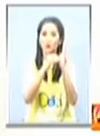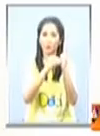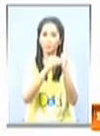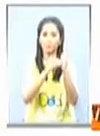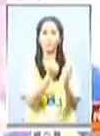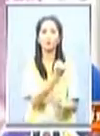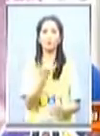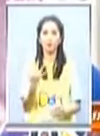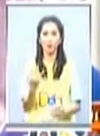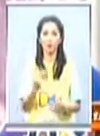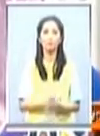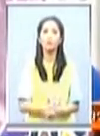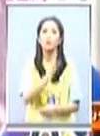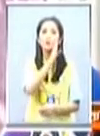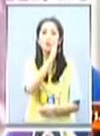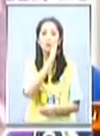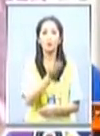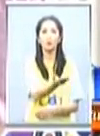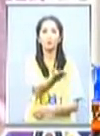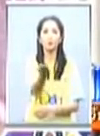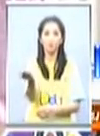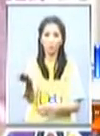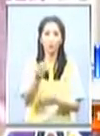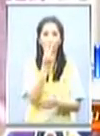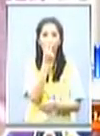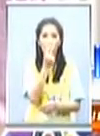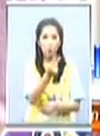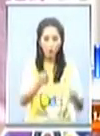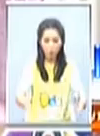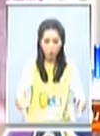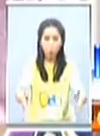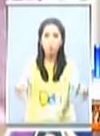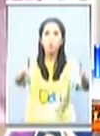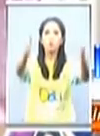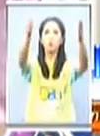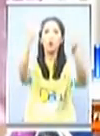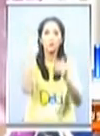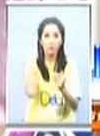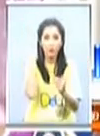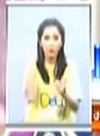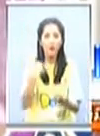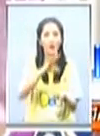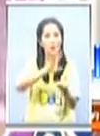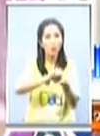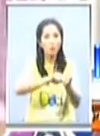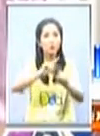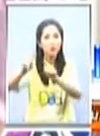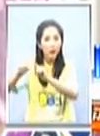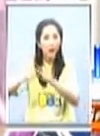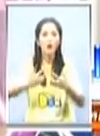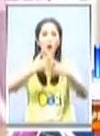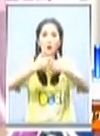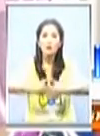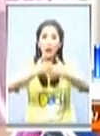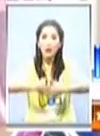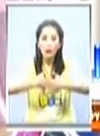างคู่มือว่าถ้าท่านมีพื้นที่อย่างไรเนี่ยติดอย่างไรเพราะว่าข้อมูลทั้งหมดเนี่ยมันต้องมาร่วมกันใช้นะครับเราจะแชร์ข้อ